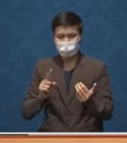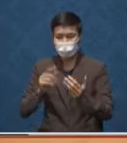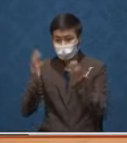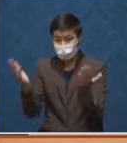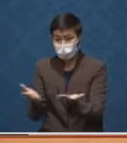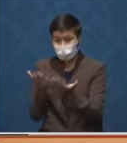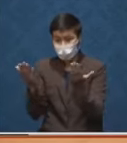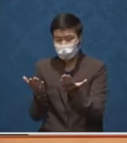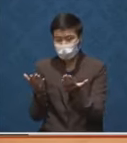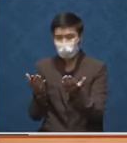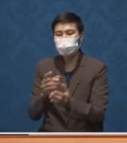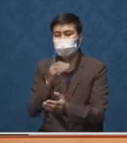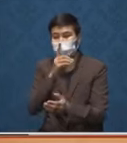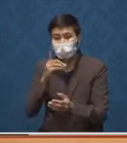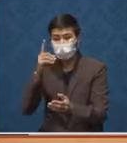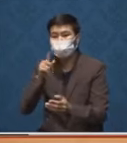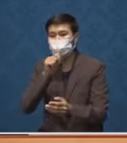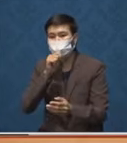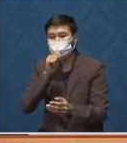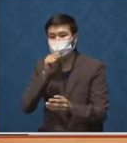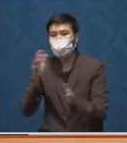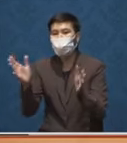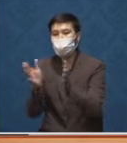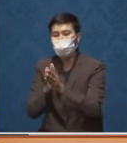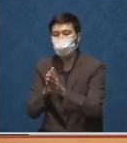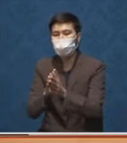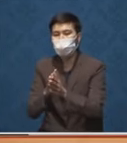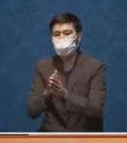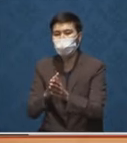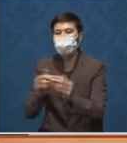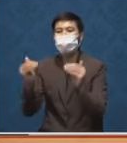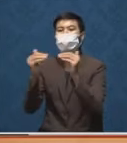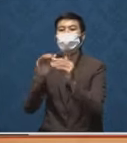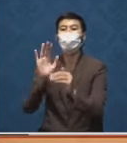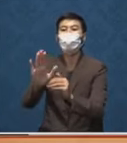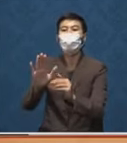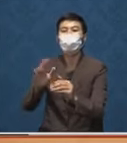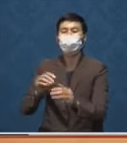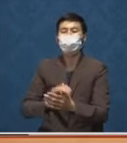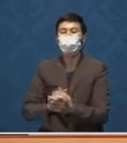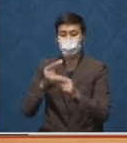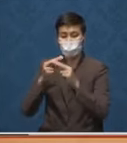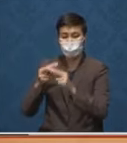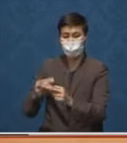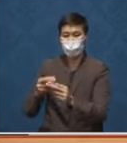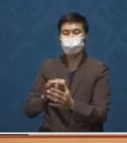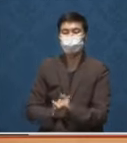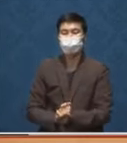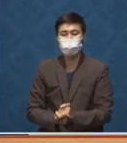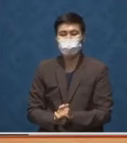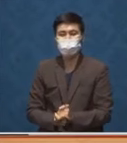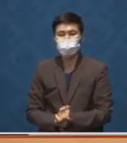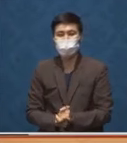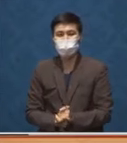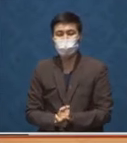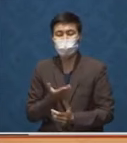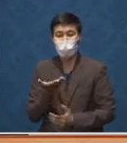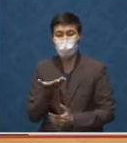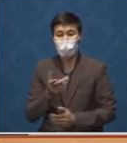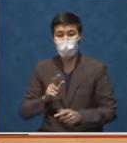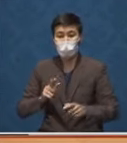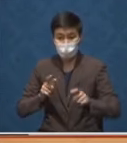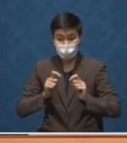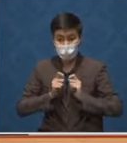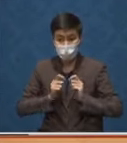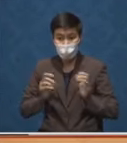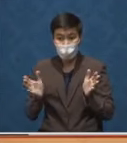ควบรวมในครั้งนี้ด้วยว่ามันเป็นสิทธิ์ของเอกชนจริงๆมีกรณีอีกกรณีที่ล่าสุดของล่าสุดก็คือการขออนุญาตควบรวม